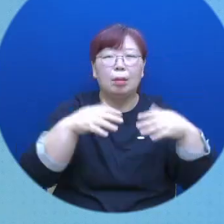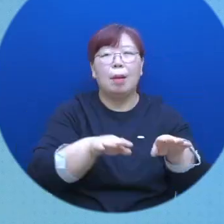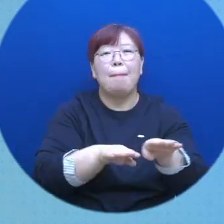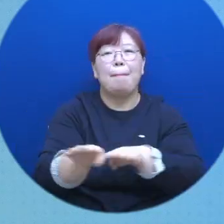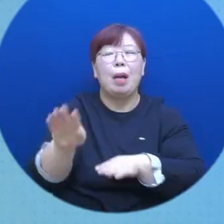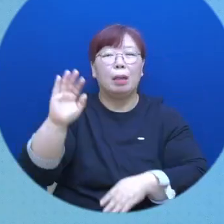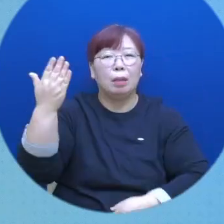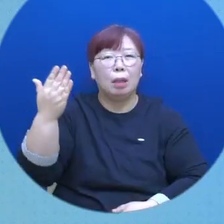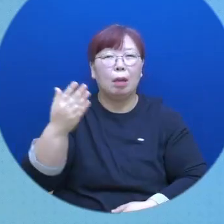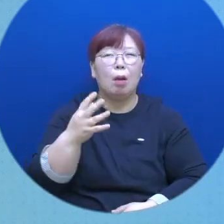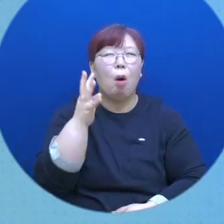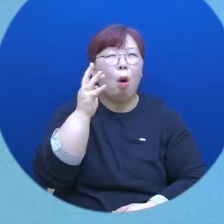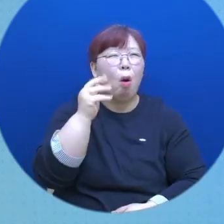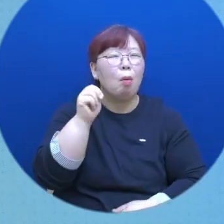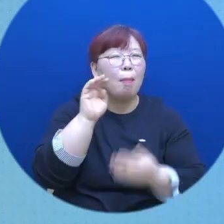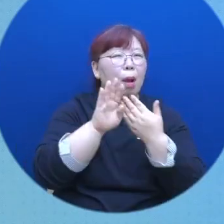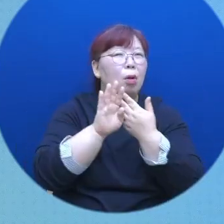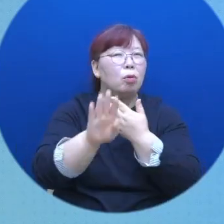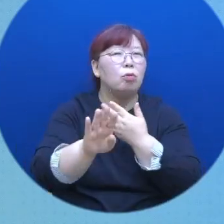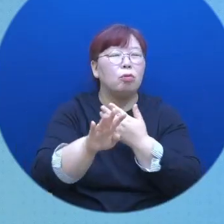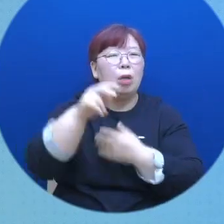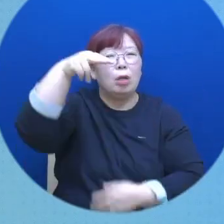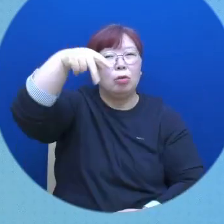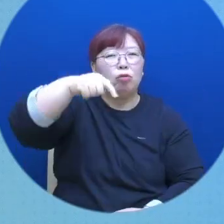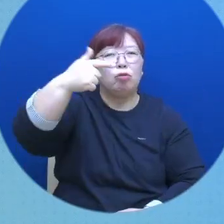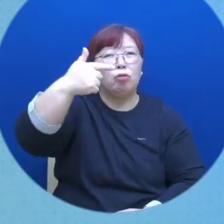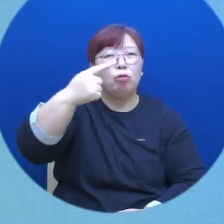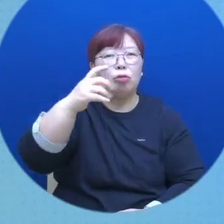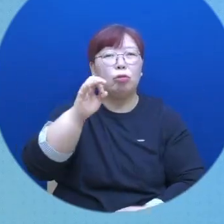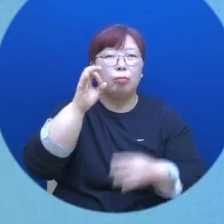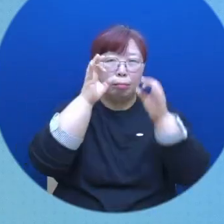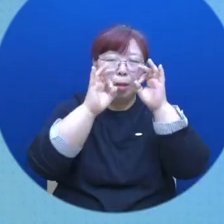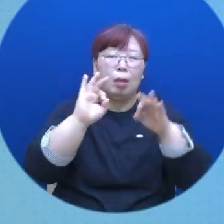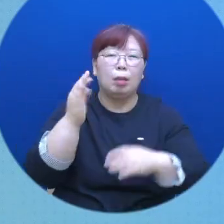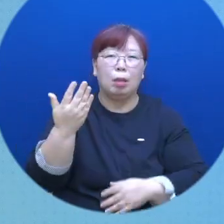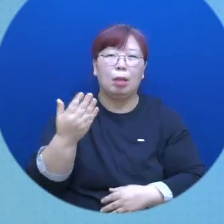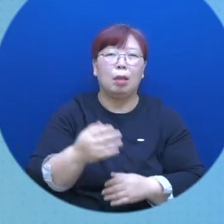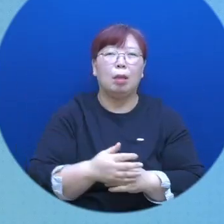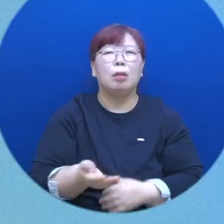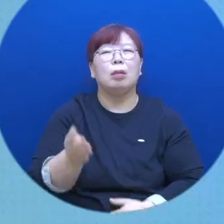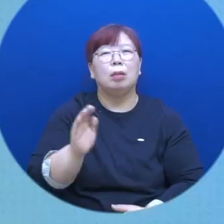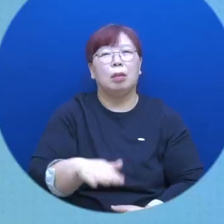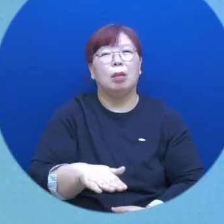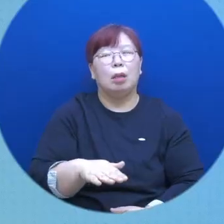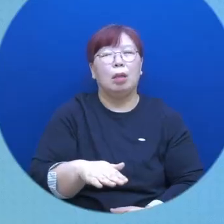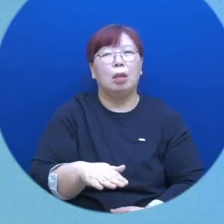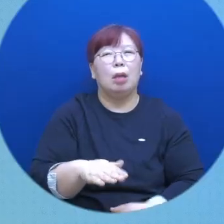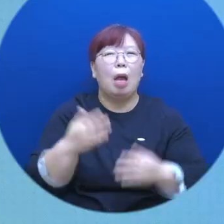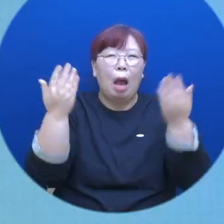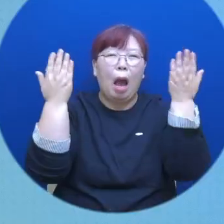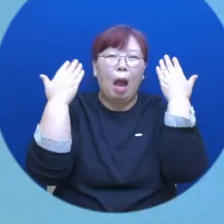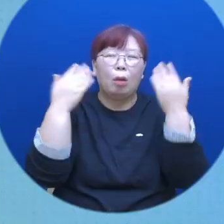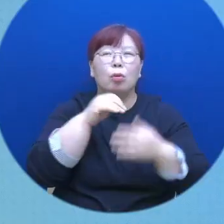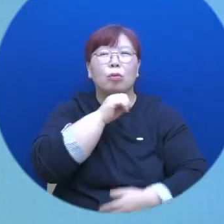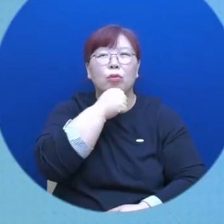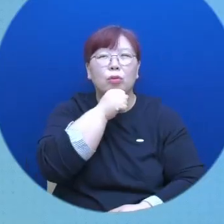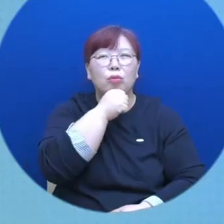수능, 얼마 있으면 대학을 가게 되는데 문제는 여전히 학교 성적이 따라주지